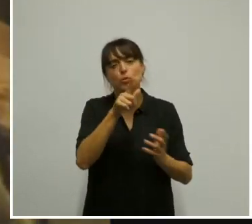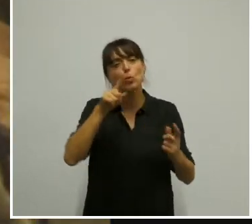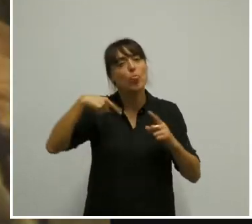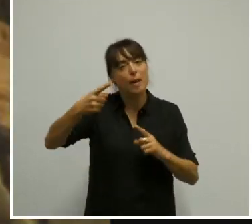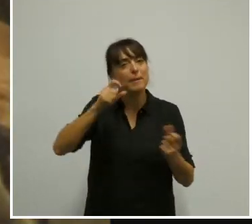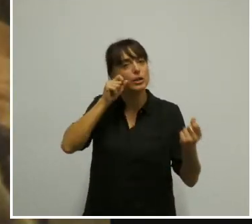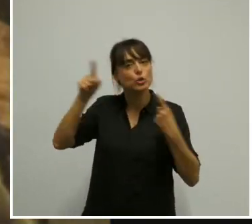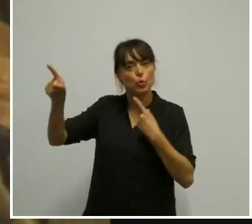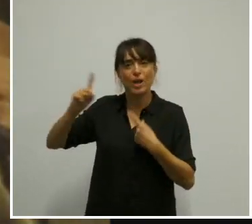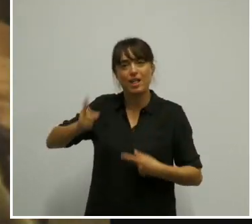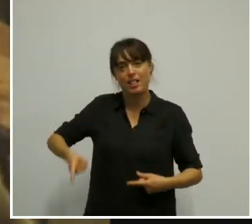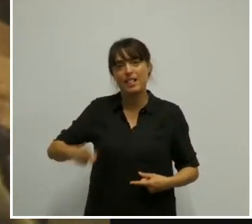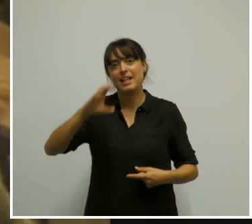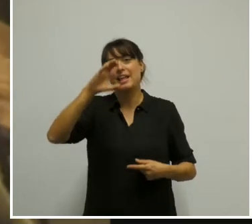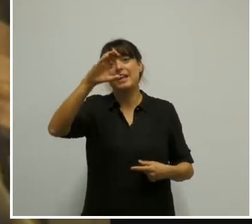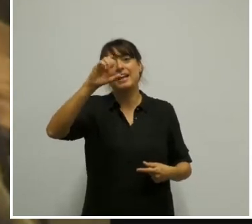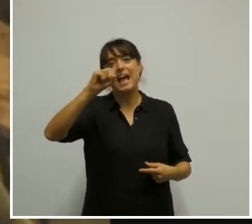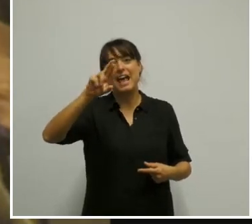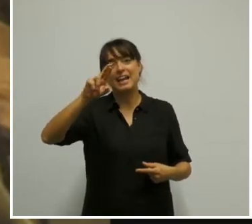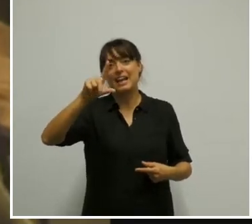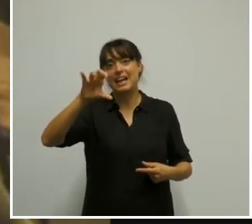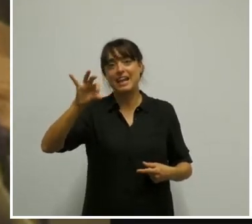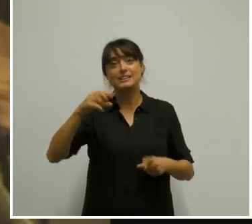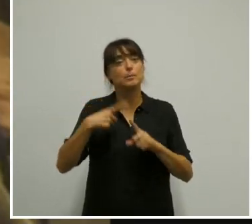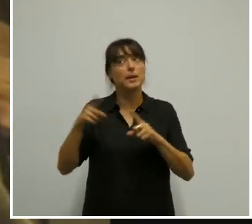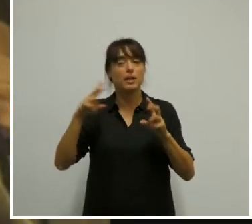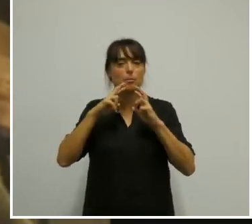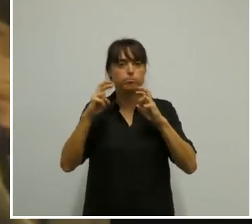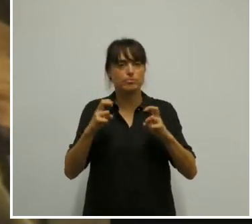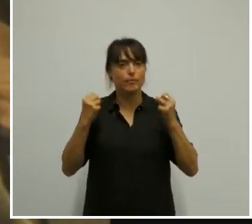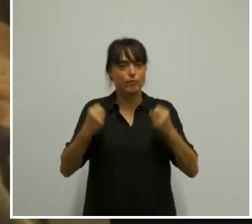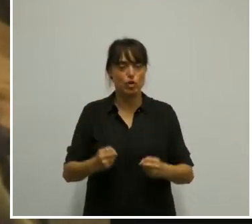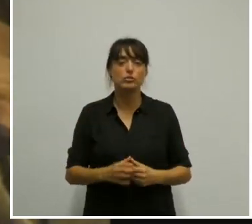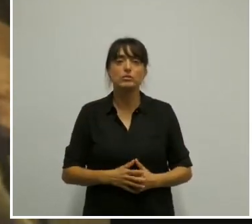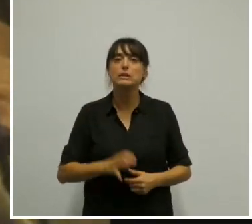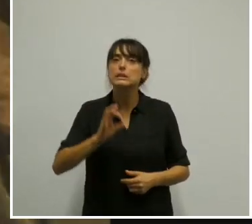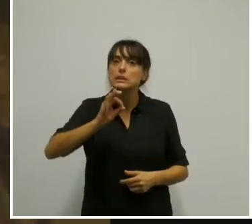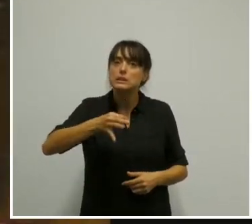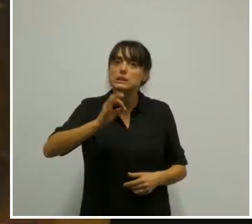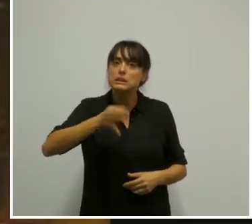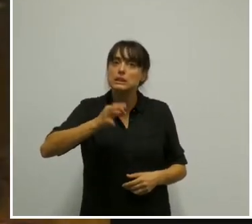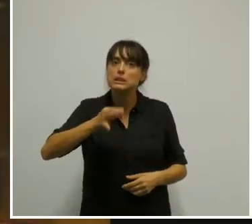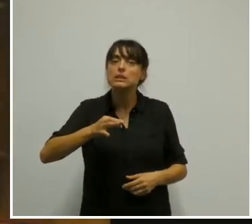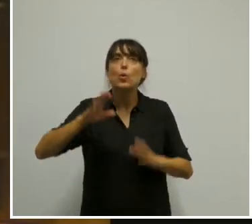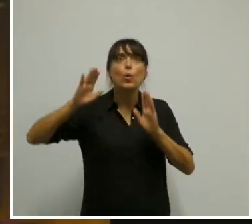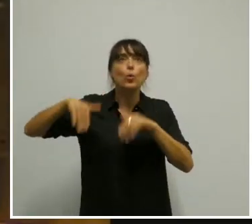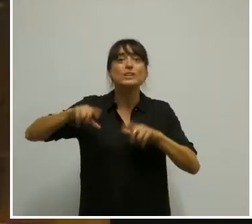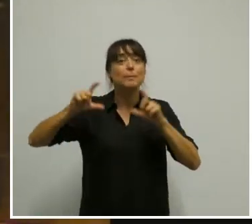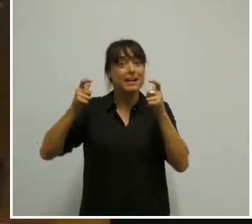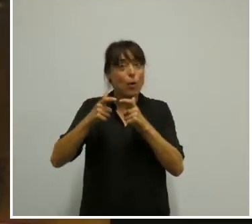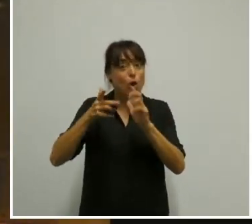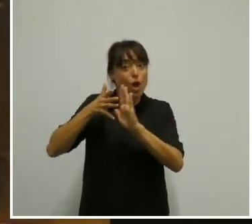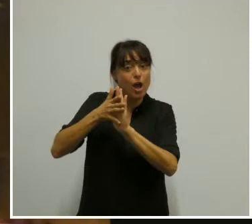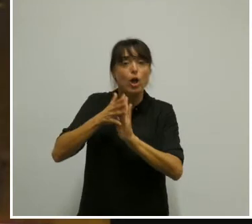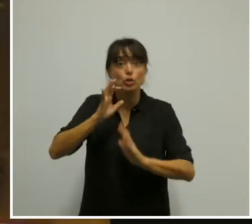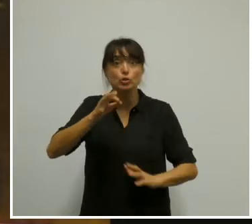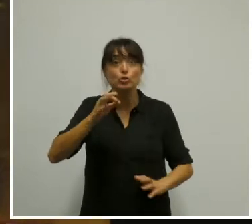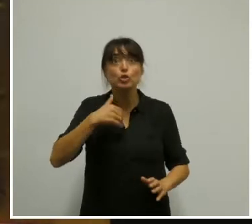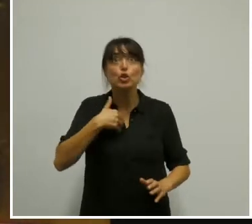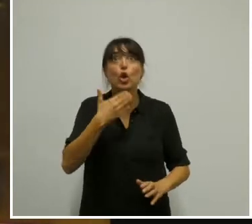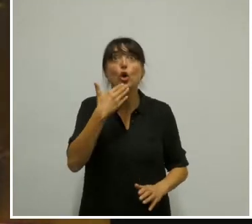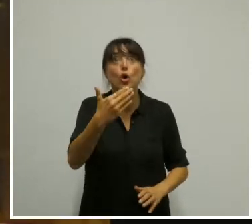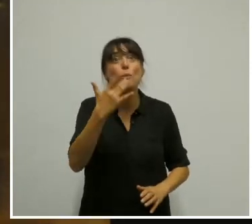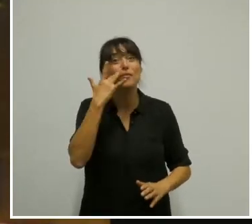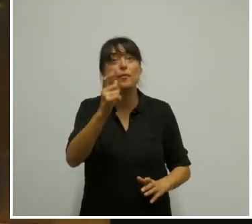del que tenen al Albert. Sí, perquè jo crec que en aquella reunió ho vam explicar força. Si ho veu explicar, nosaltres us vam demanar recursos